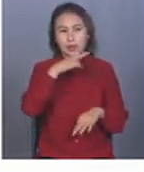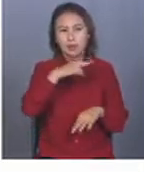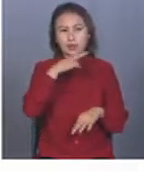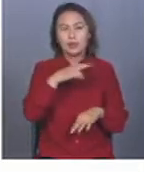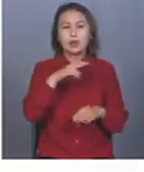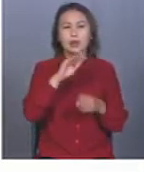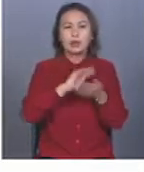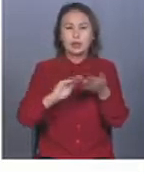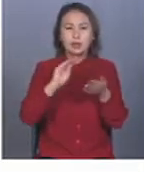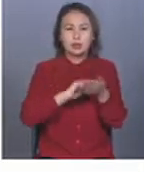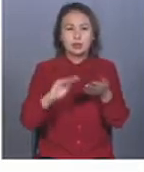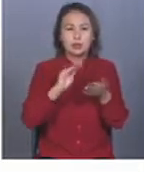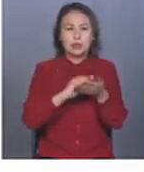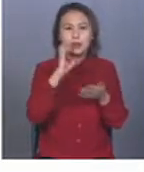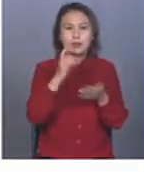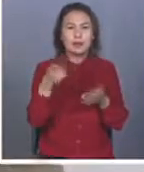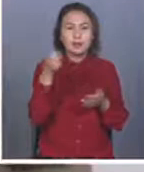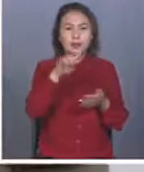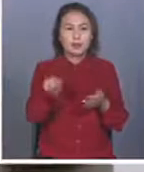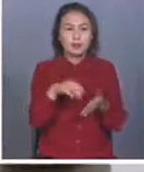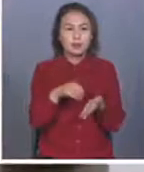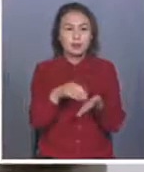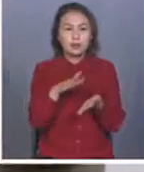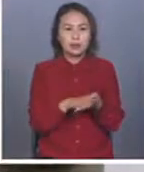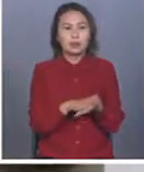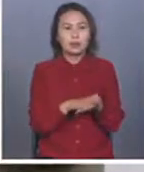латынның үлкен S деген әріпімен белгілейміз.